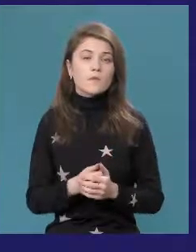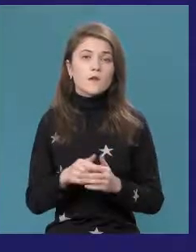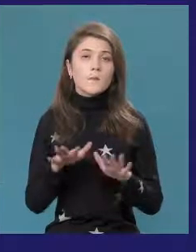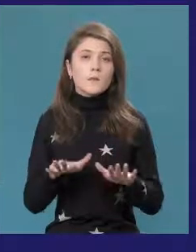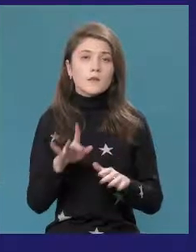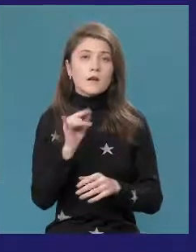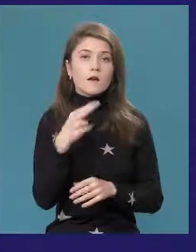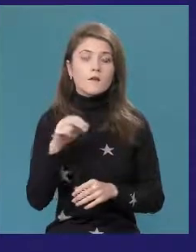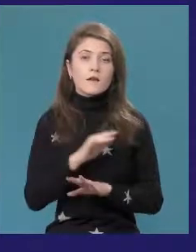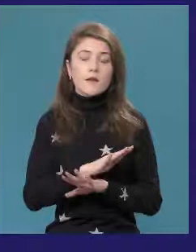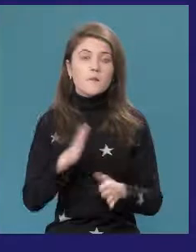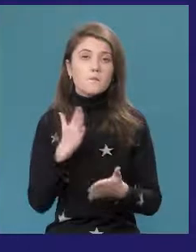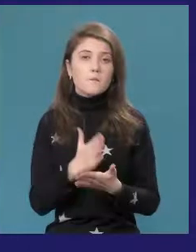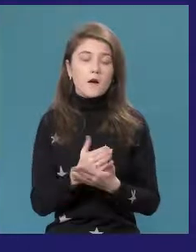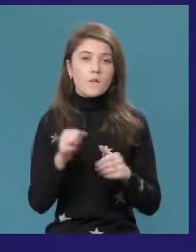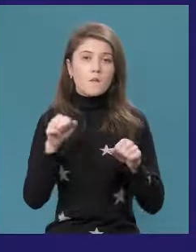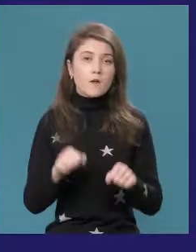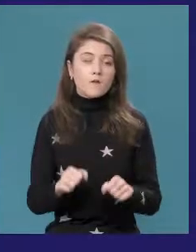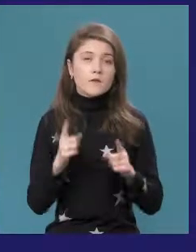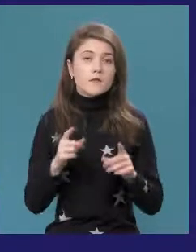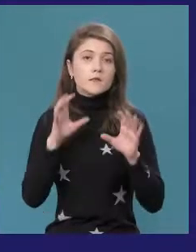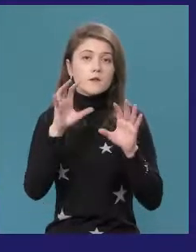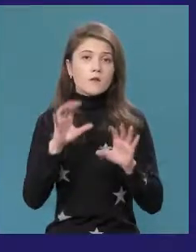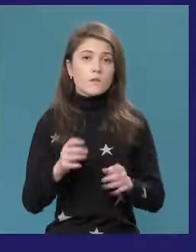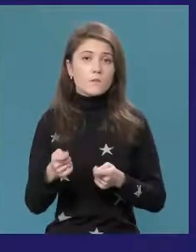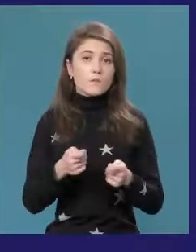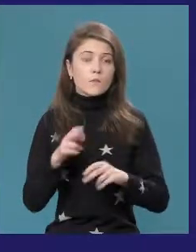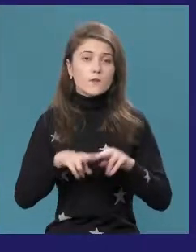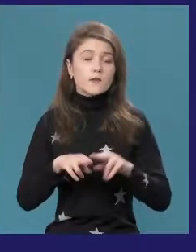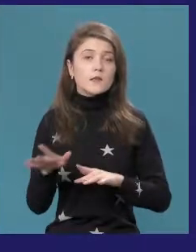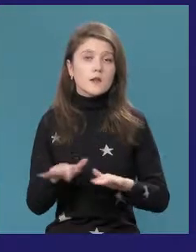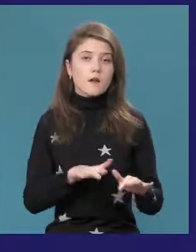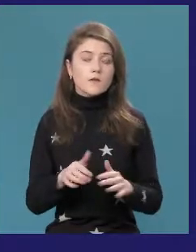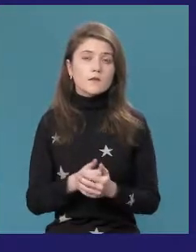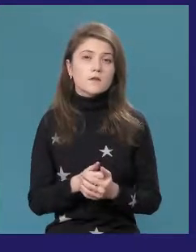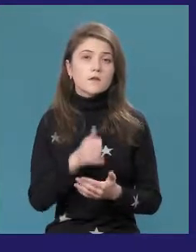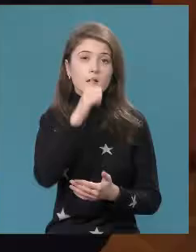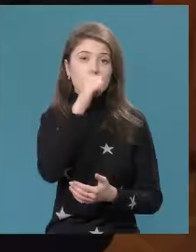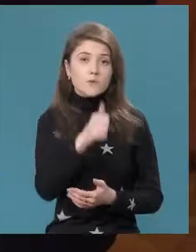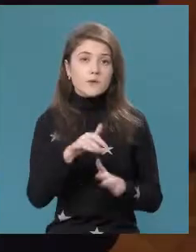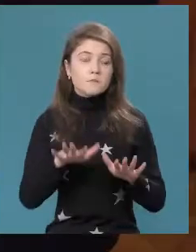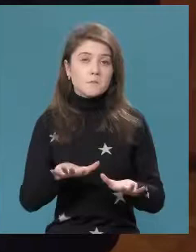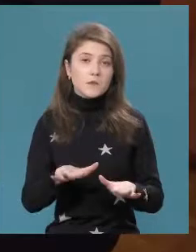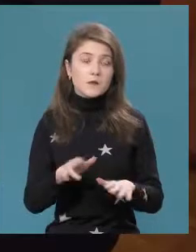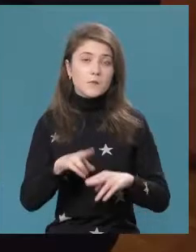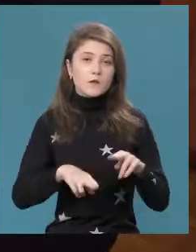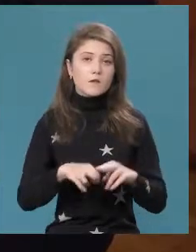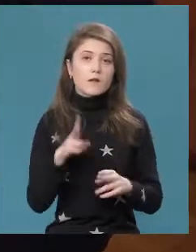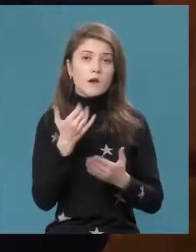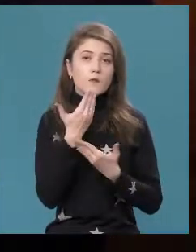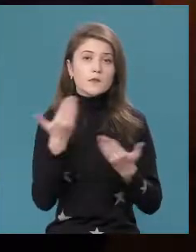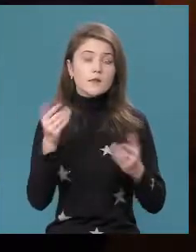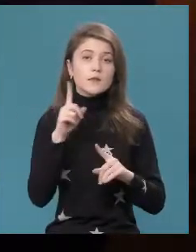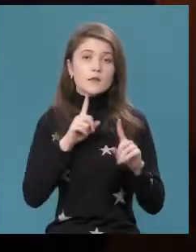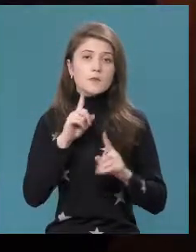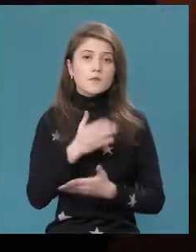не має права, згідно закону про регулювання містобудівної діяльності, скасовувати містобудівні умови. На останній сесії ми